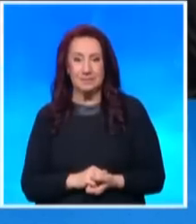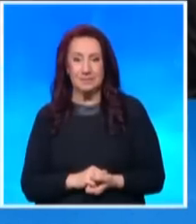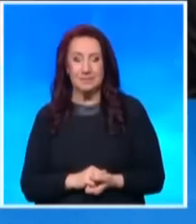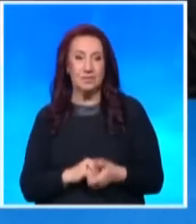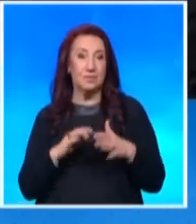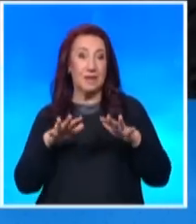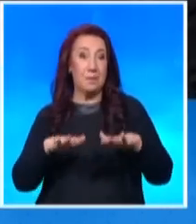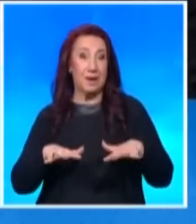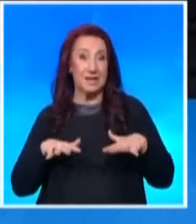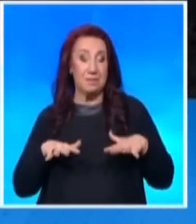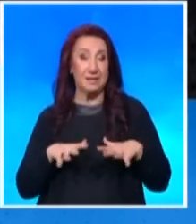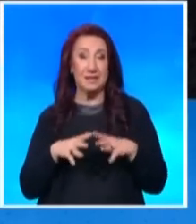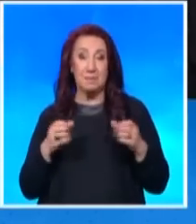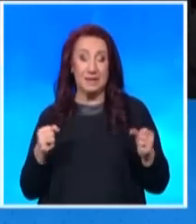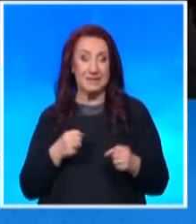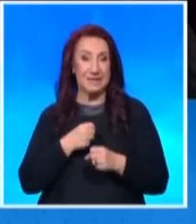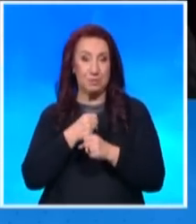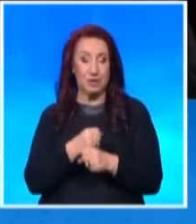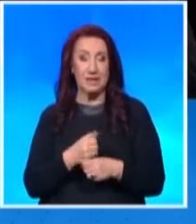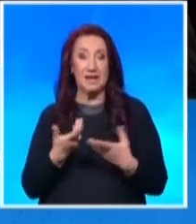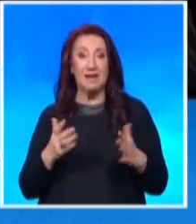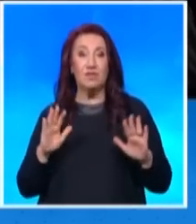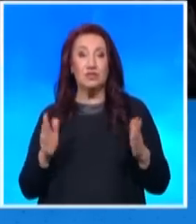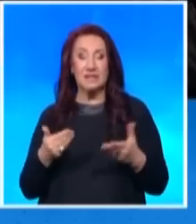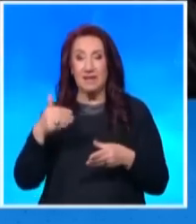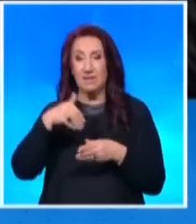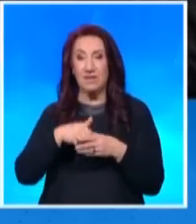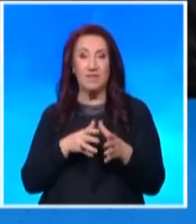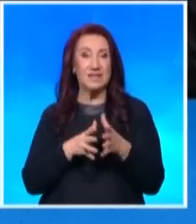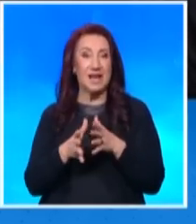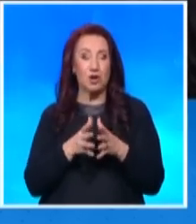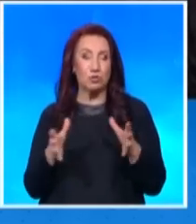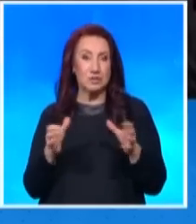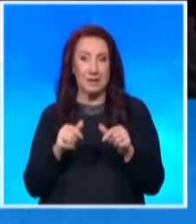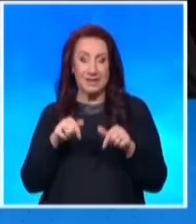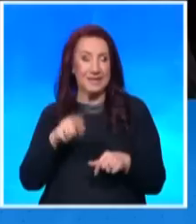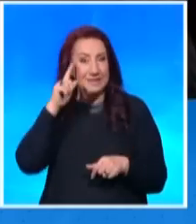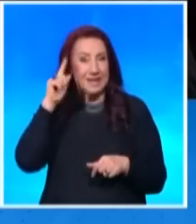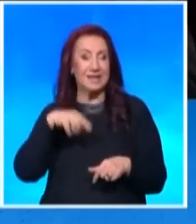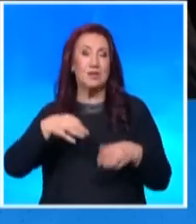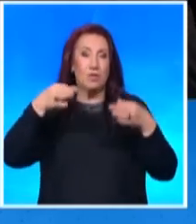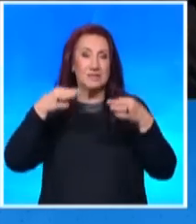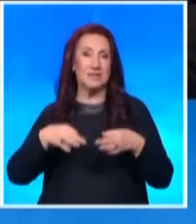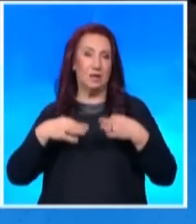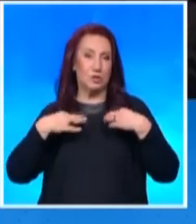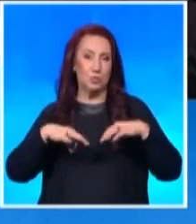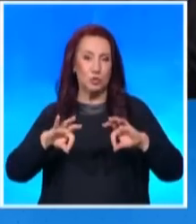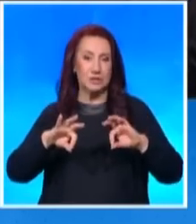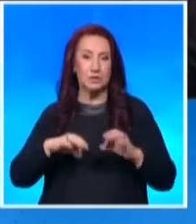Парламент без депутати. Какво се случва в Народното събрание в деня, в който то официално е разпуснато?